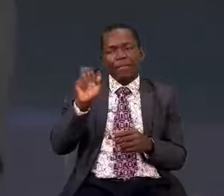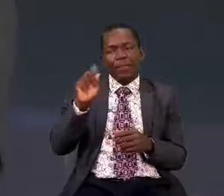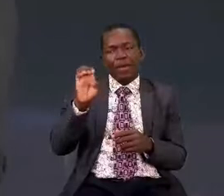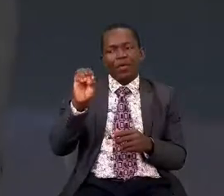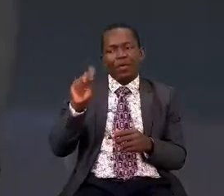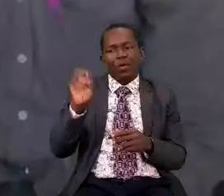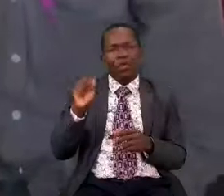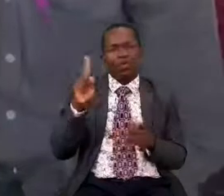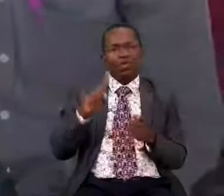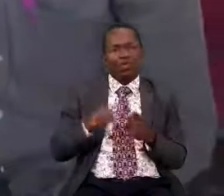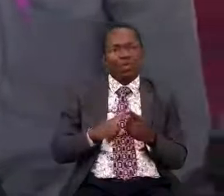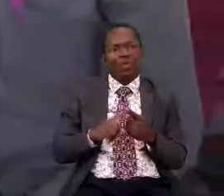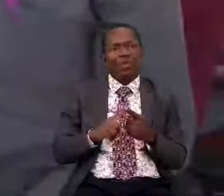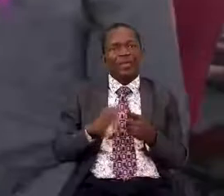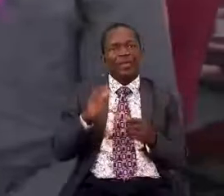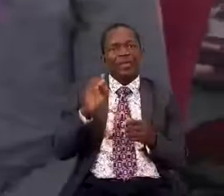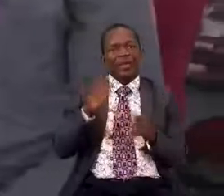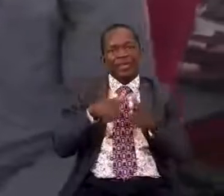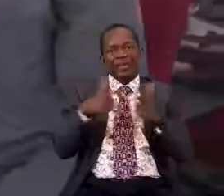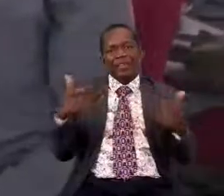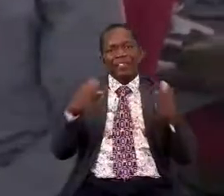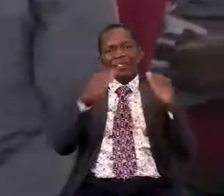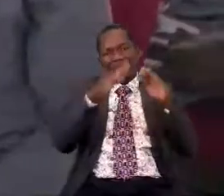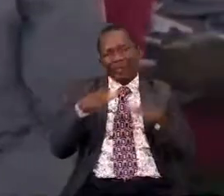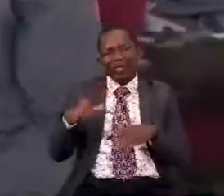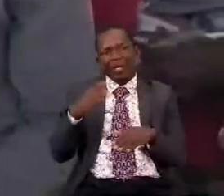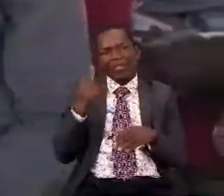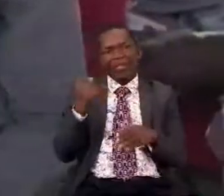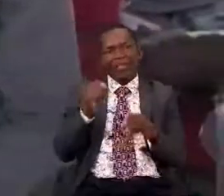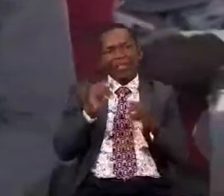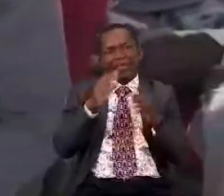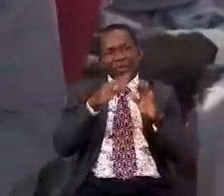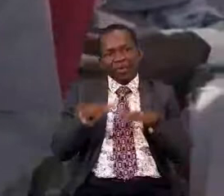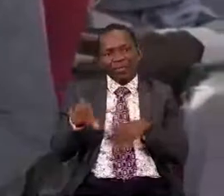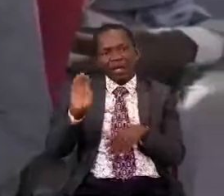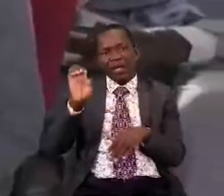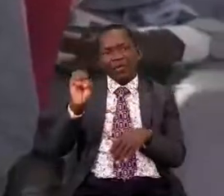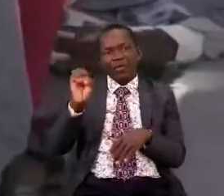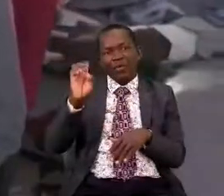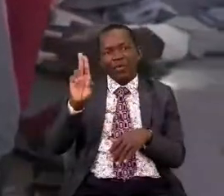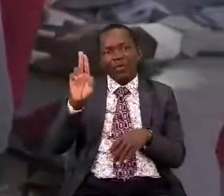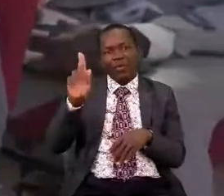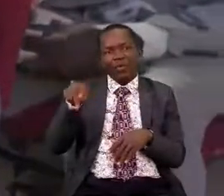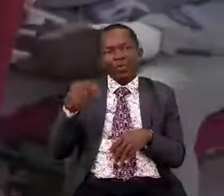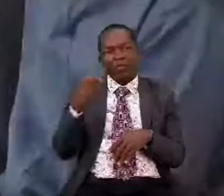des Éthiens et jusqu'à la grande mer vers le soleil couchant.